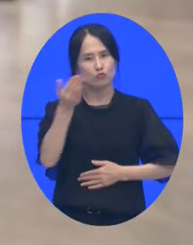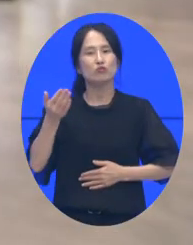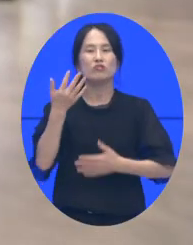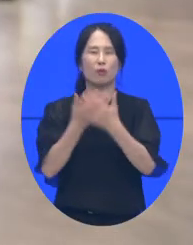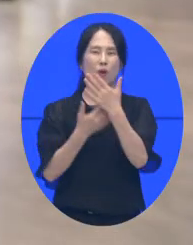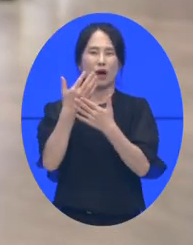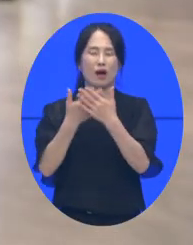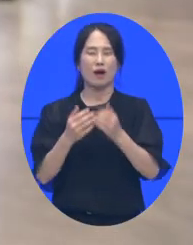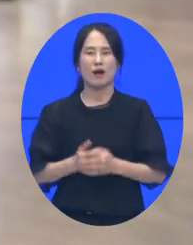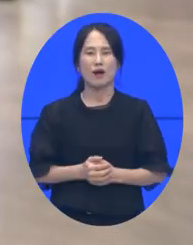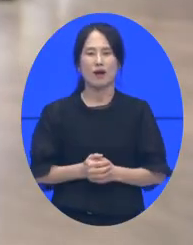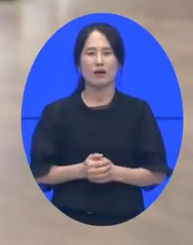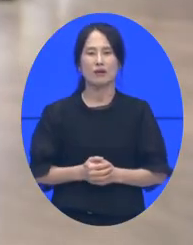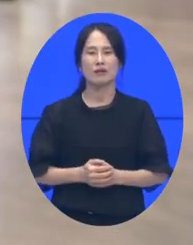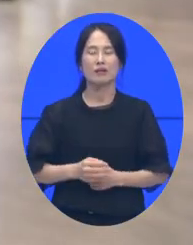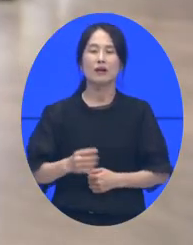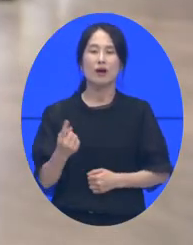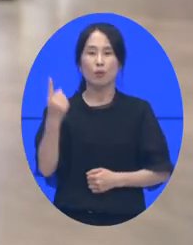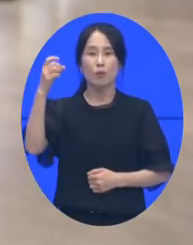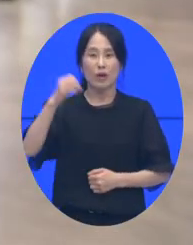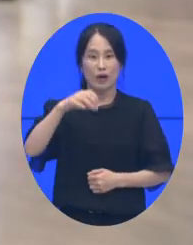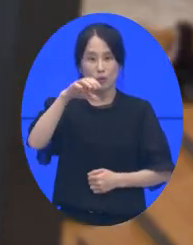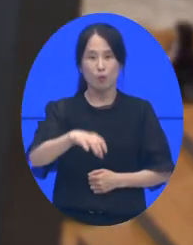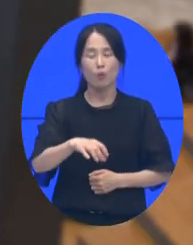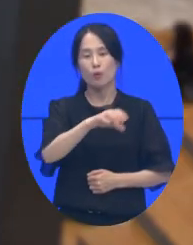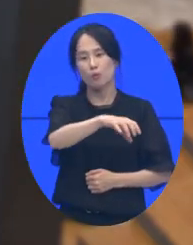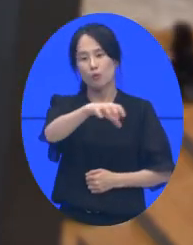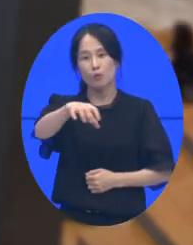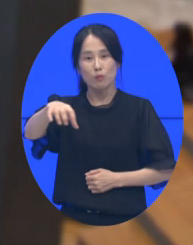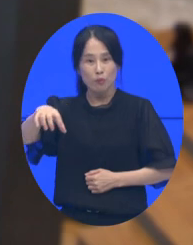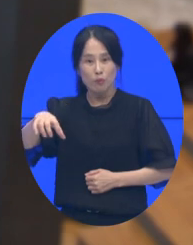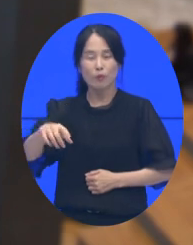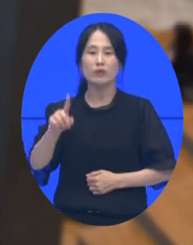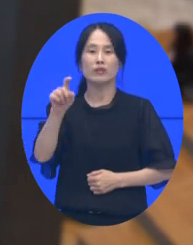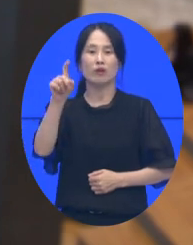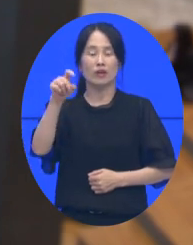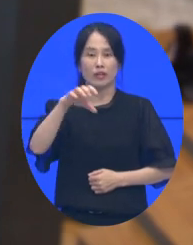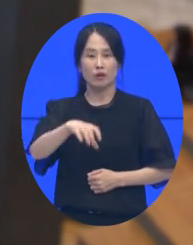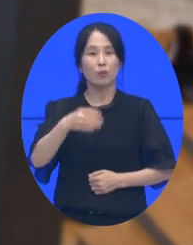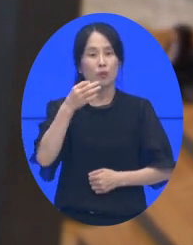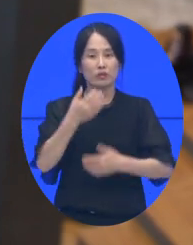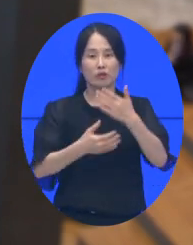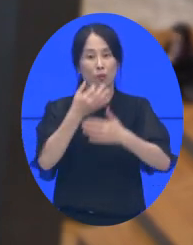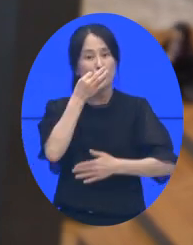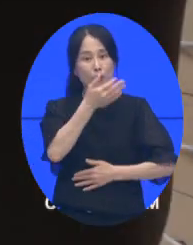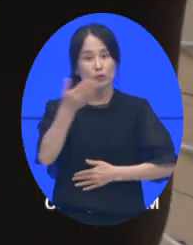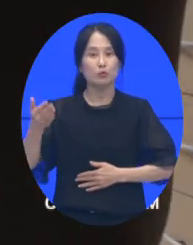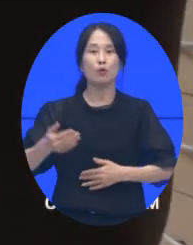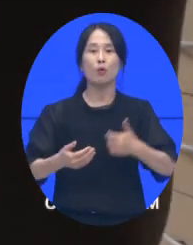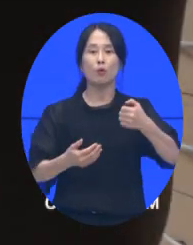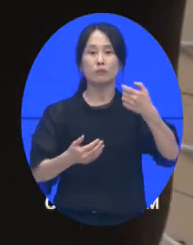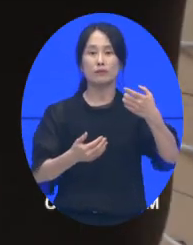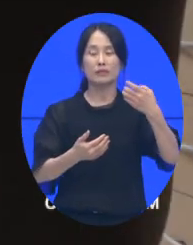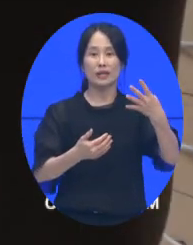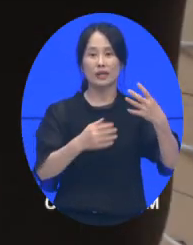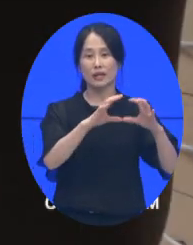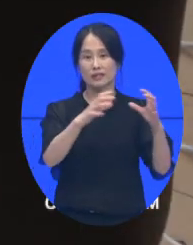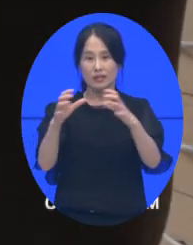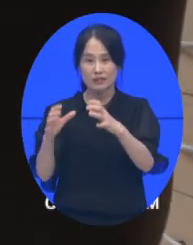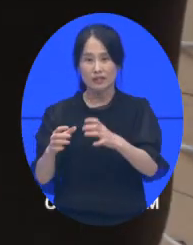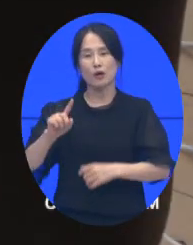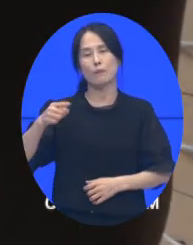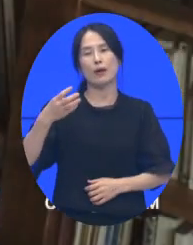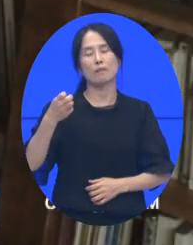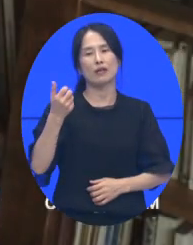올해 영화제는 CGV 고향 백석과 메가박스 백석 벨라시타의 총 11개 상영관에서 54개국 100